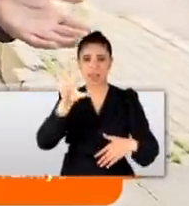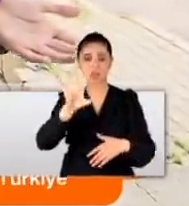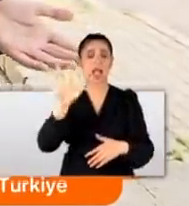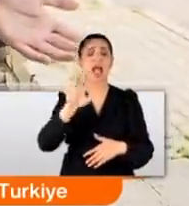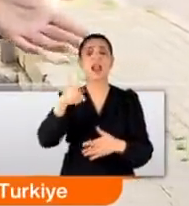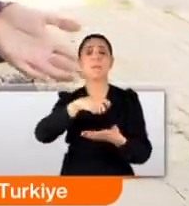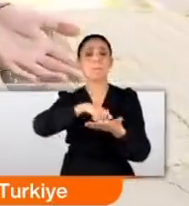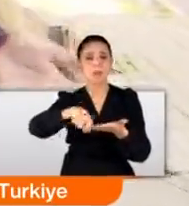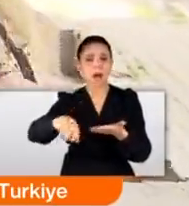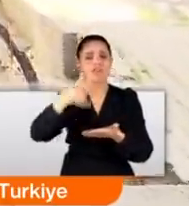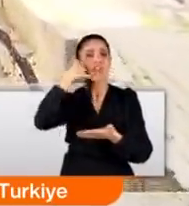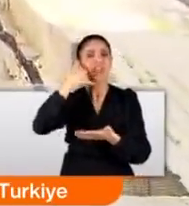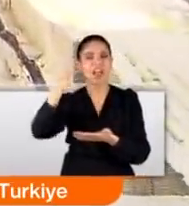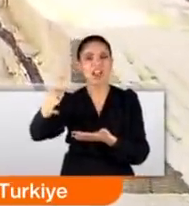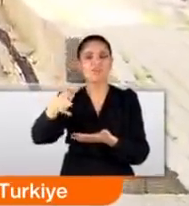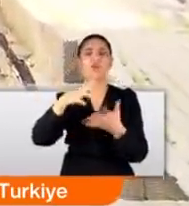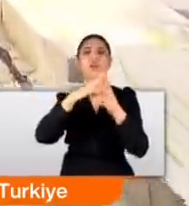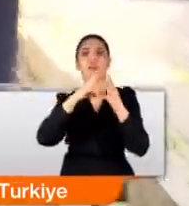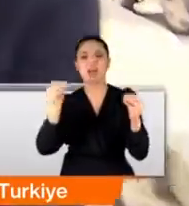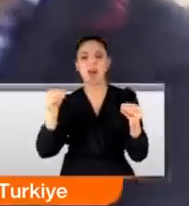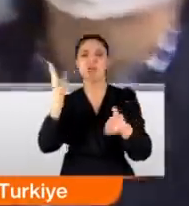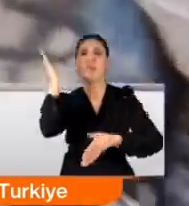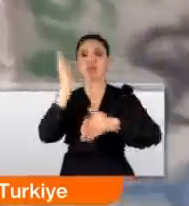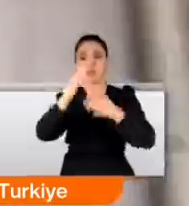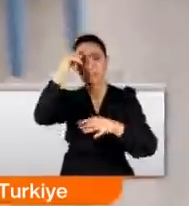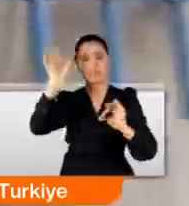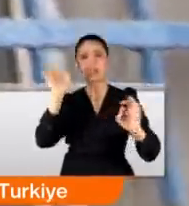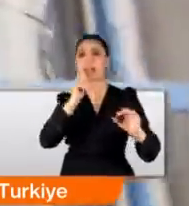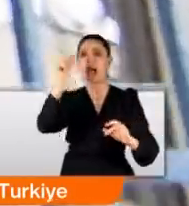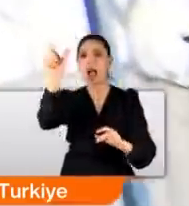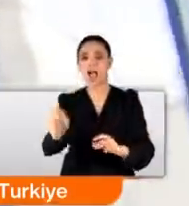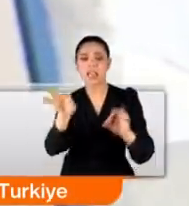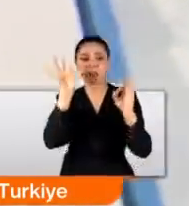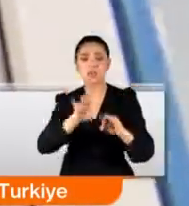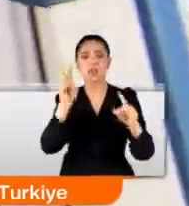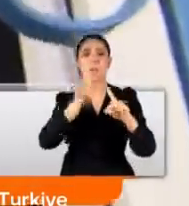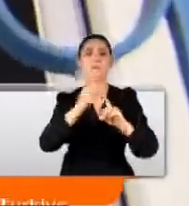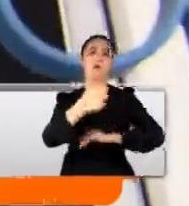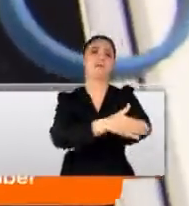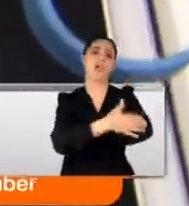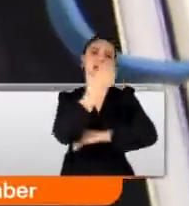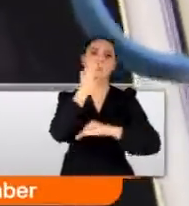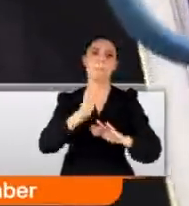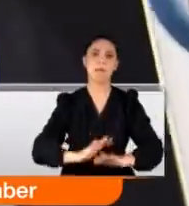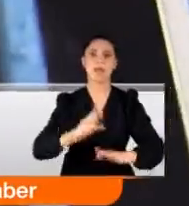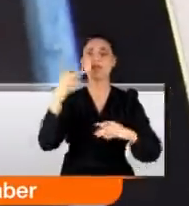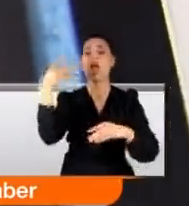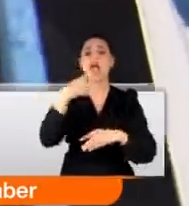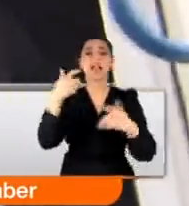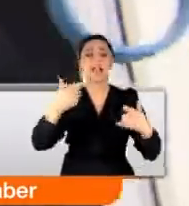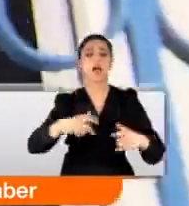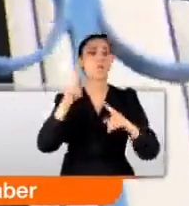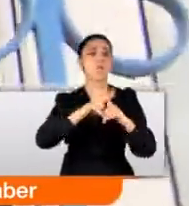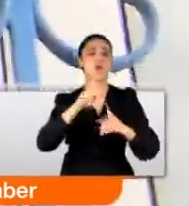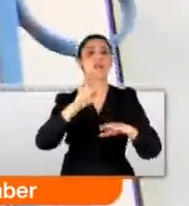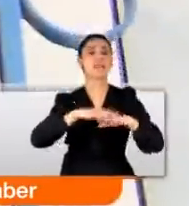lira maaşı hem de cep telefonu güden ve darp edilen talihsiz adam şimdi polisten yardım bekliyor. Esenyurt polisi de